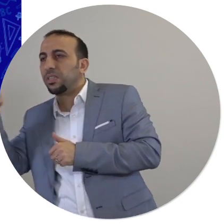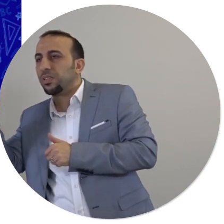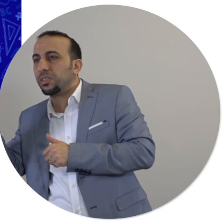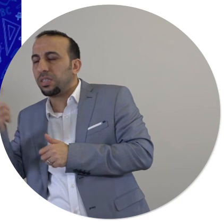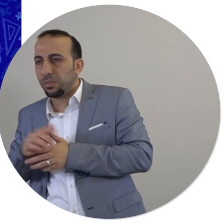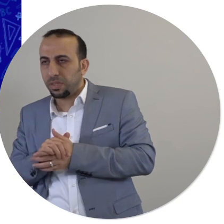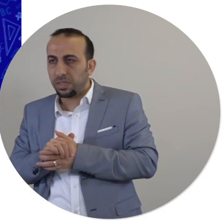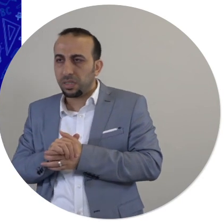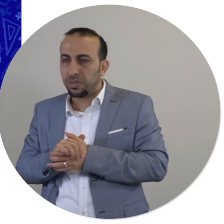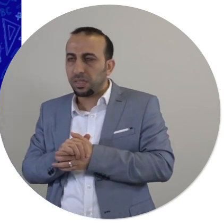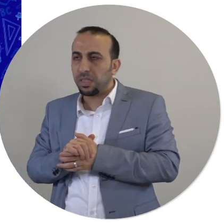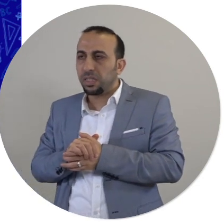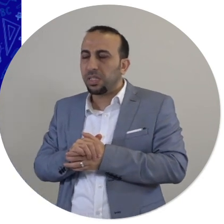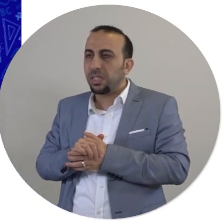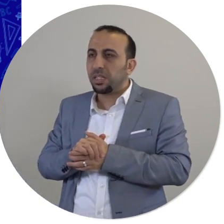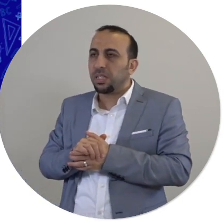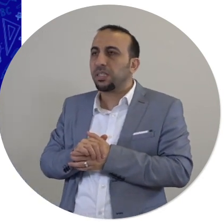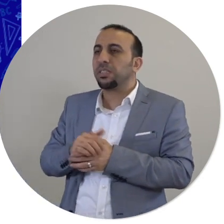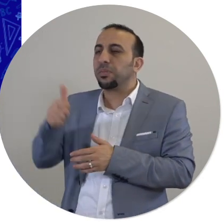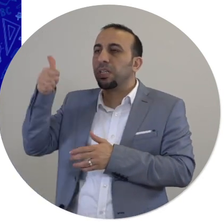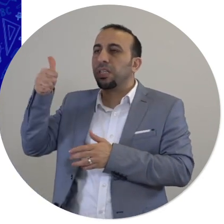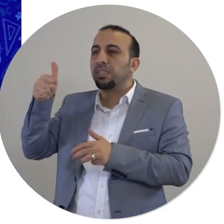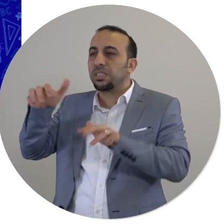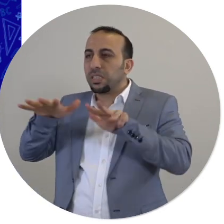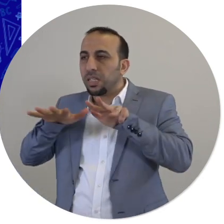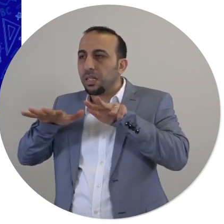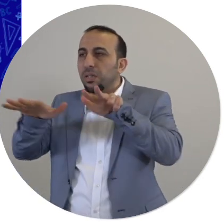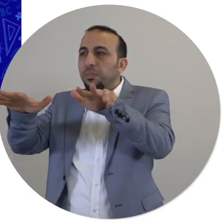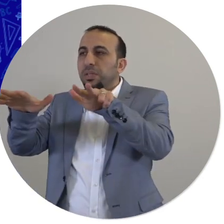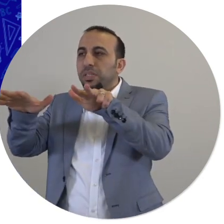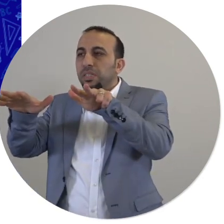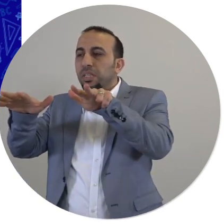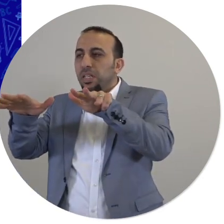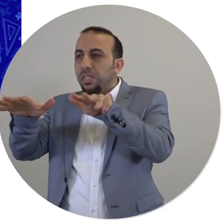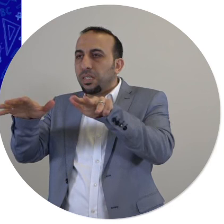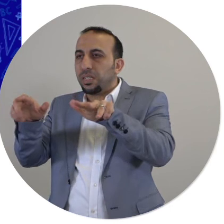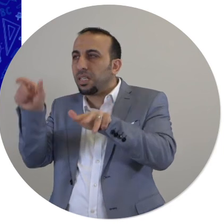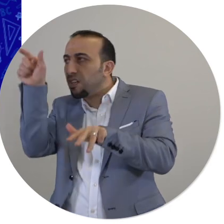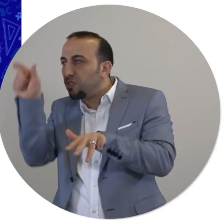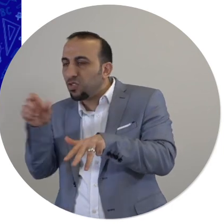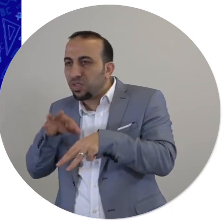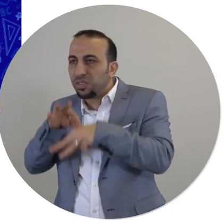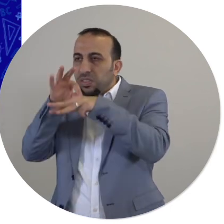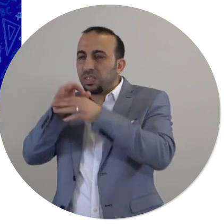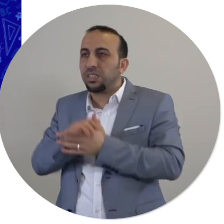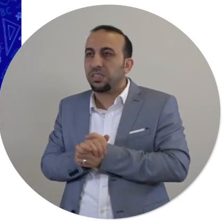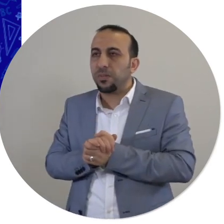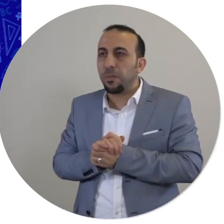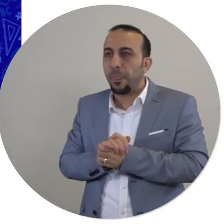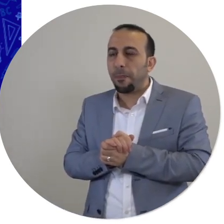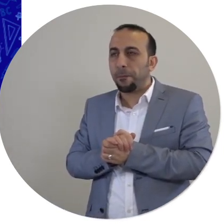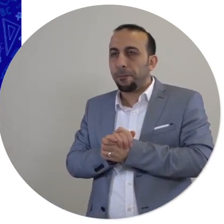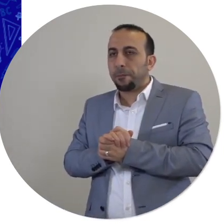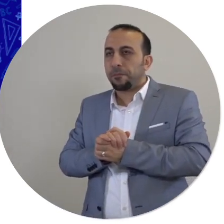أكثر إلى أن وصل إلى 6.5 مليار نسمة. نلاحظ من خلال هذه الأعمدة البيانية، أو